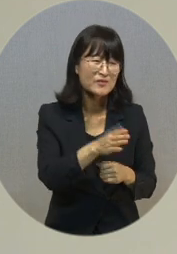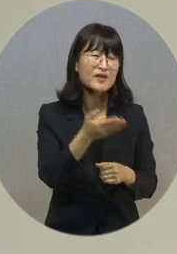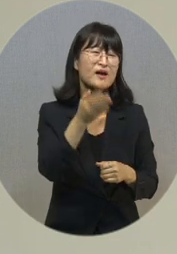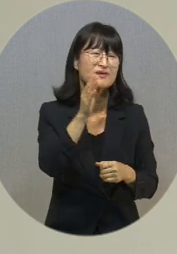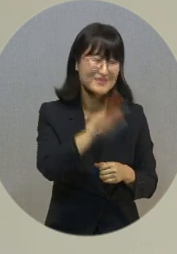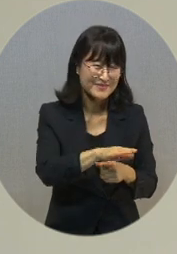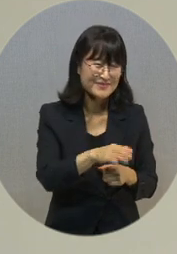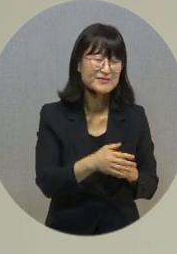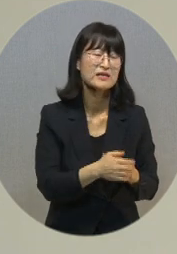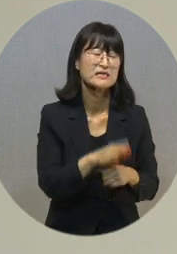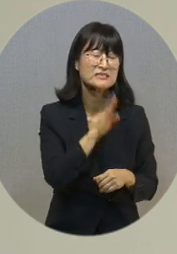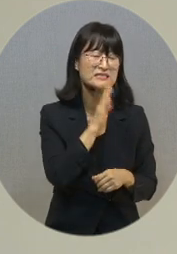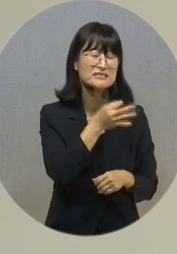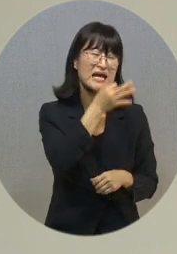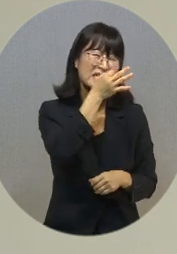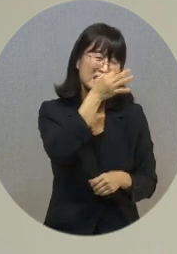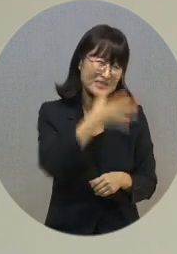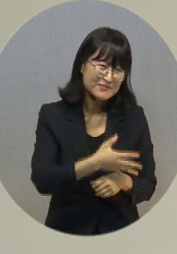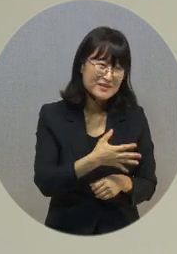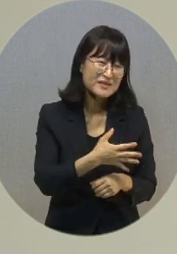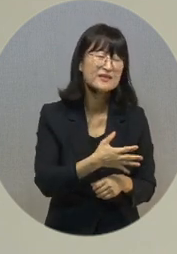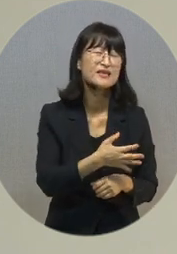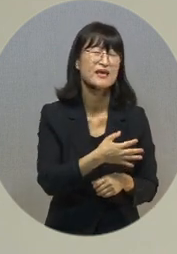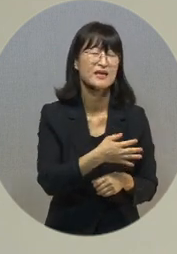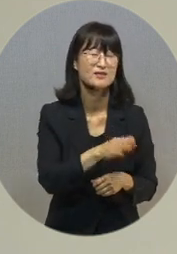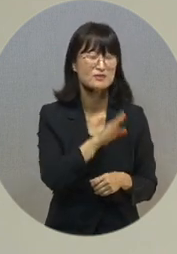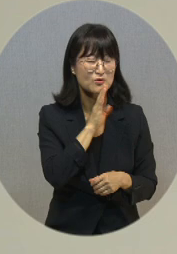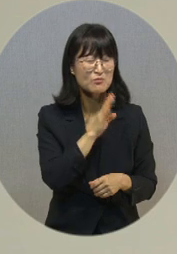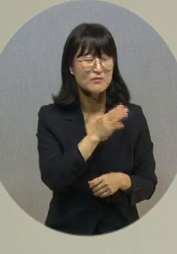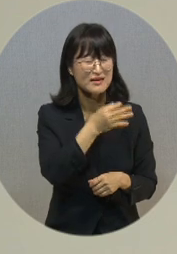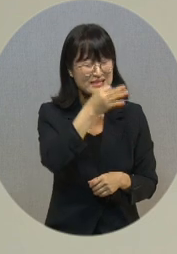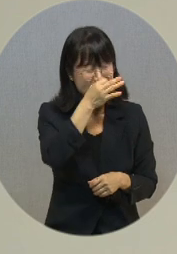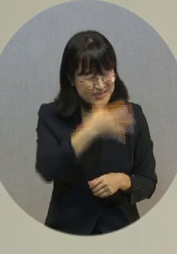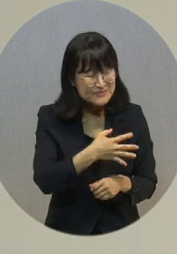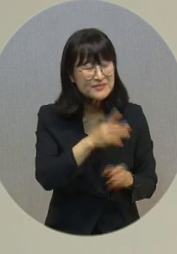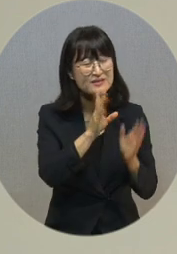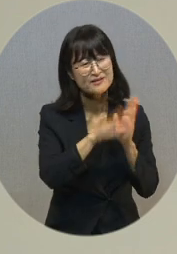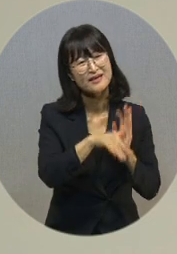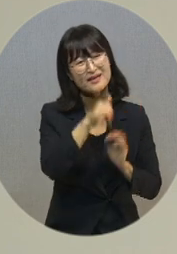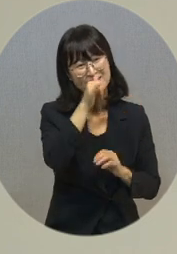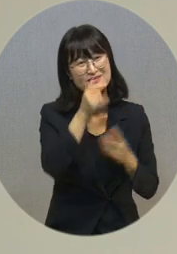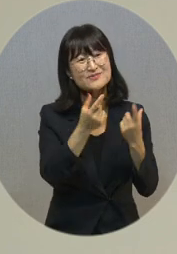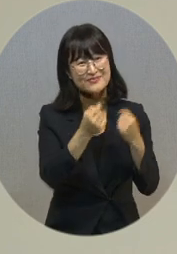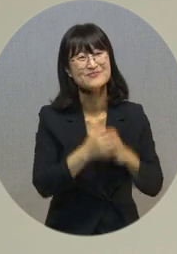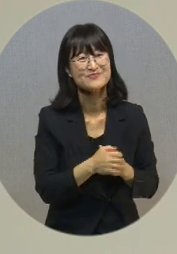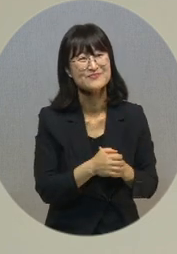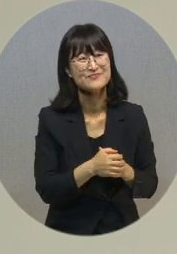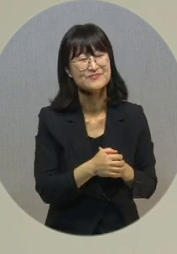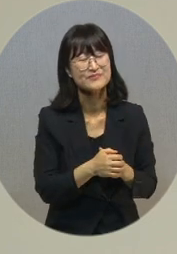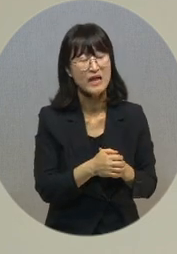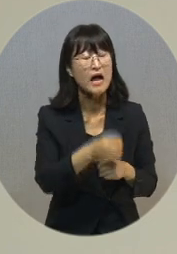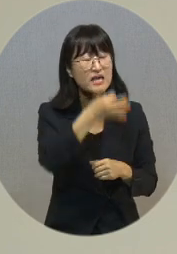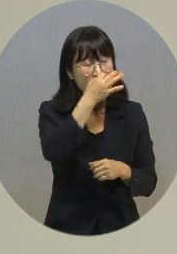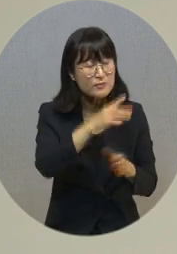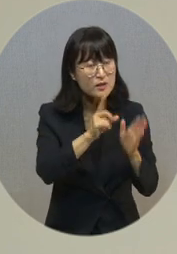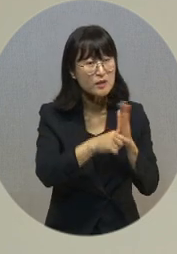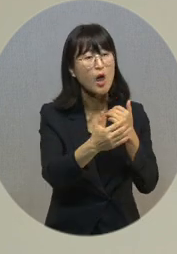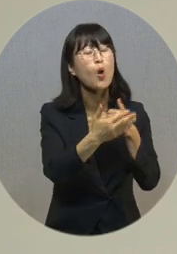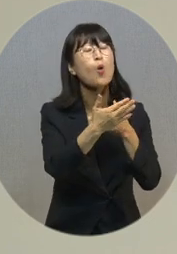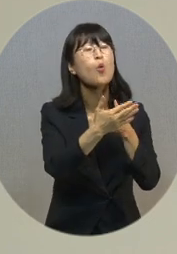네, 내가 힘들 때 나에게 도움을 준 분들이 분명히 있을 것 같아요. 아, 네. 이 자리를 빌려서 고마움도 표해